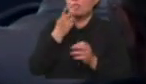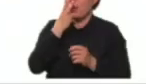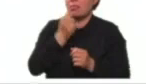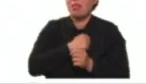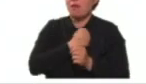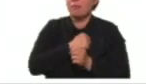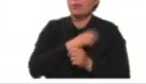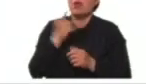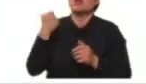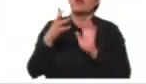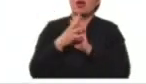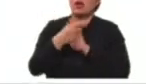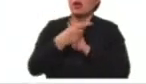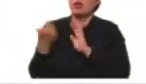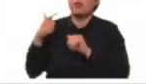latach